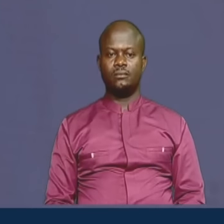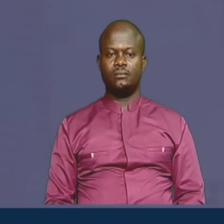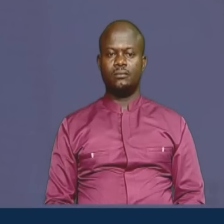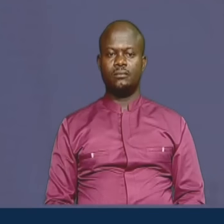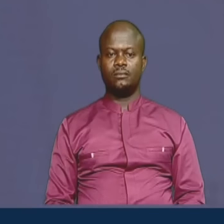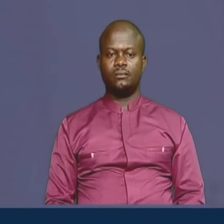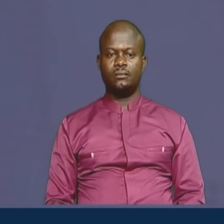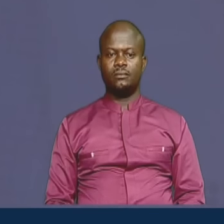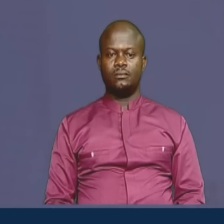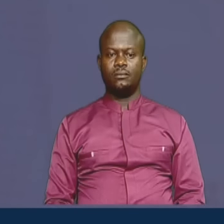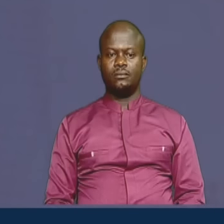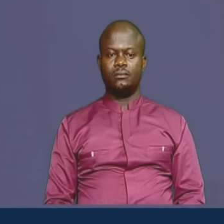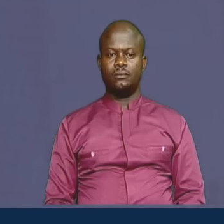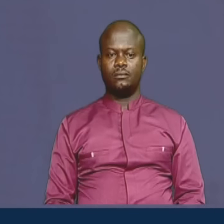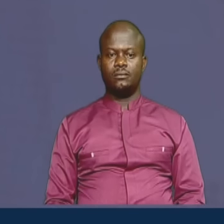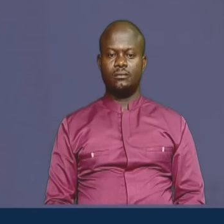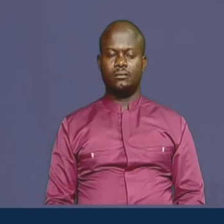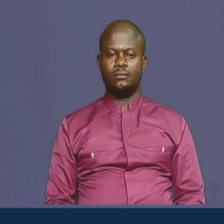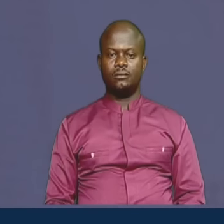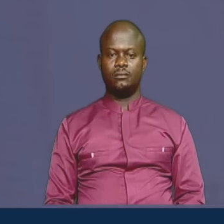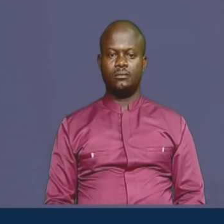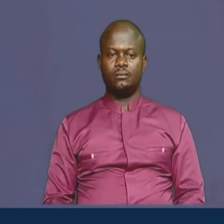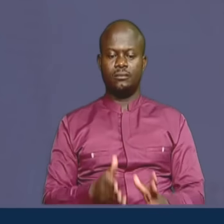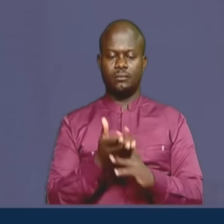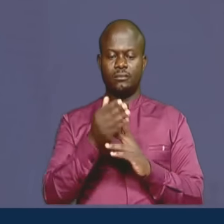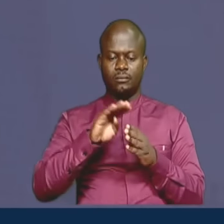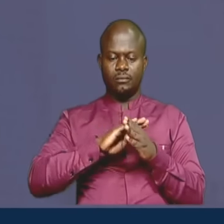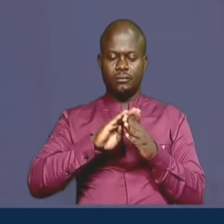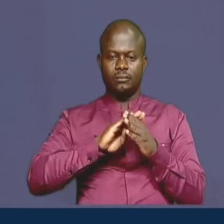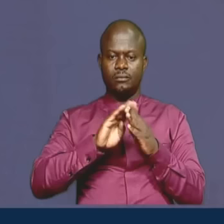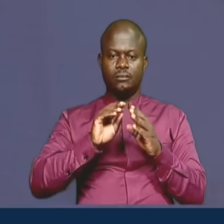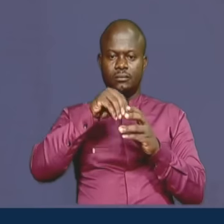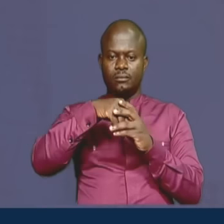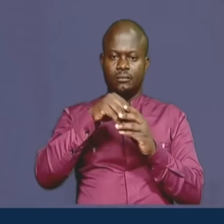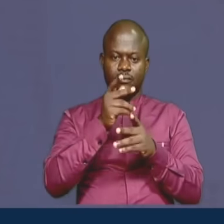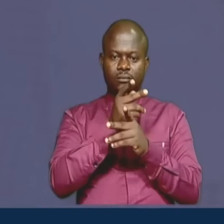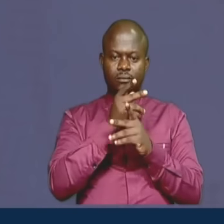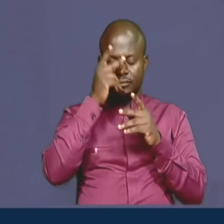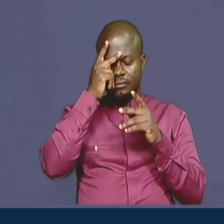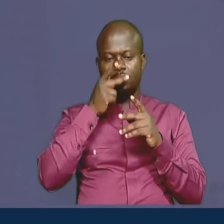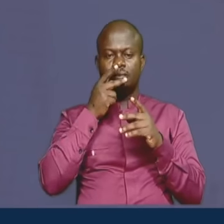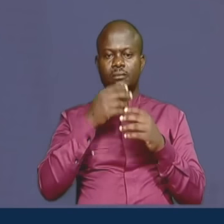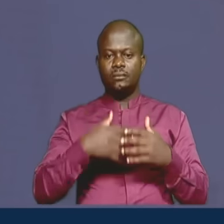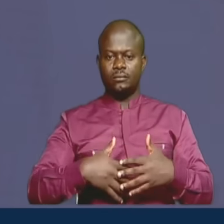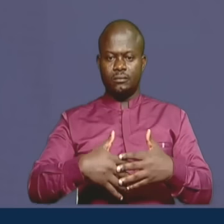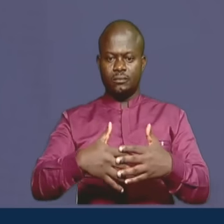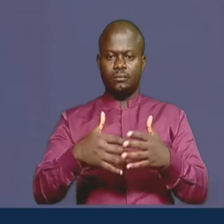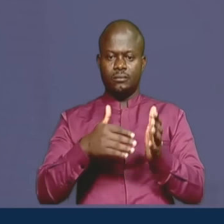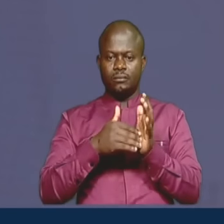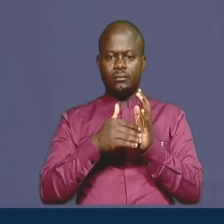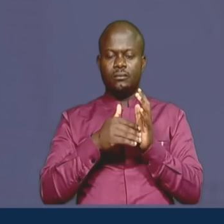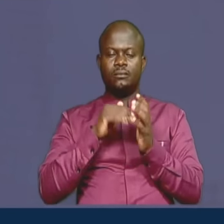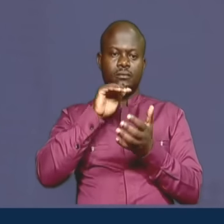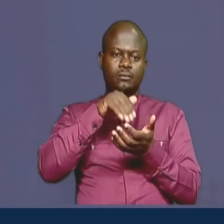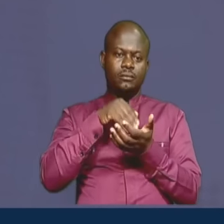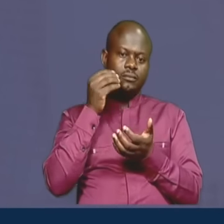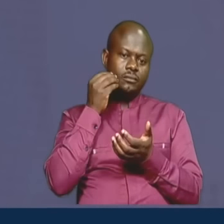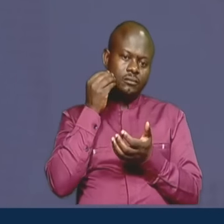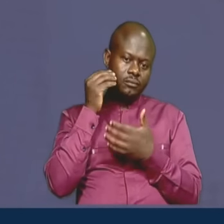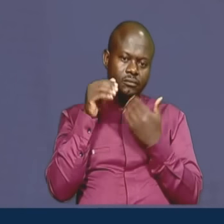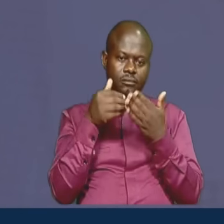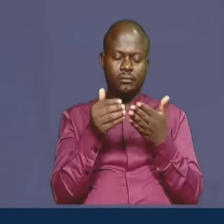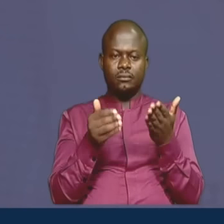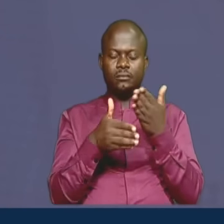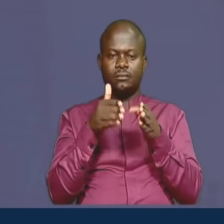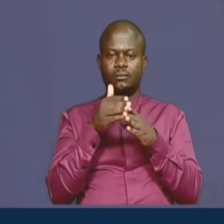investment in prenatal care binyuze mu ishoramari ryashyizwe mu kwita ku babyeyi batwite no mu ngombaneza mikurire turi